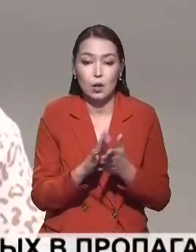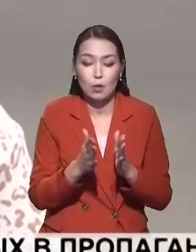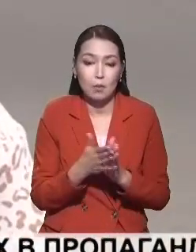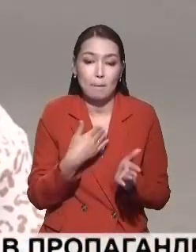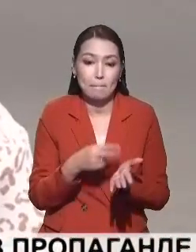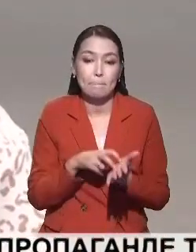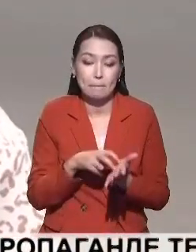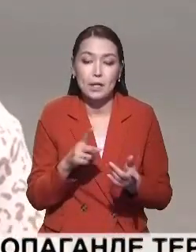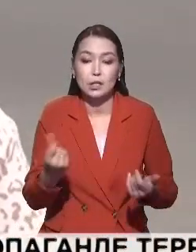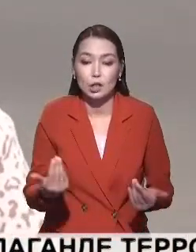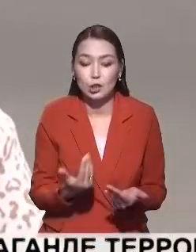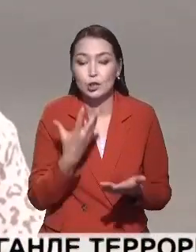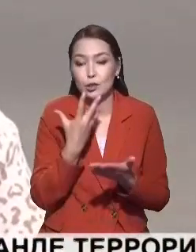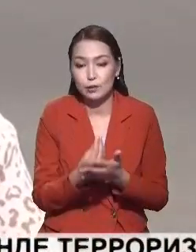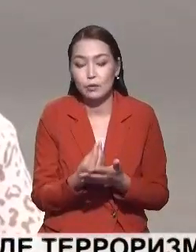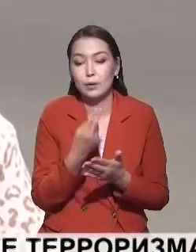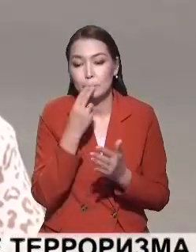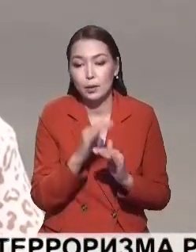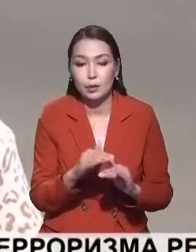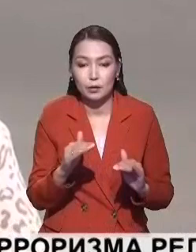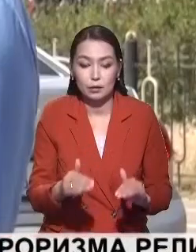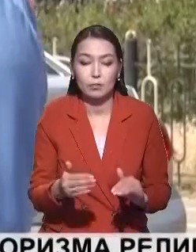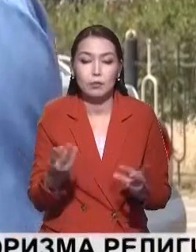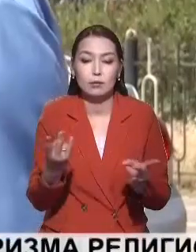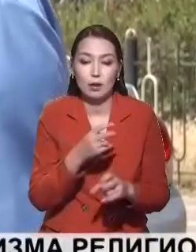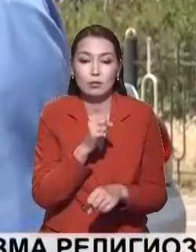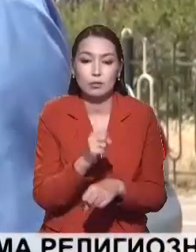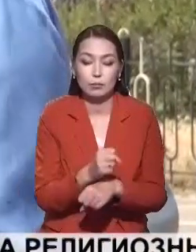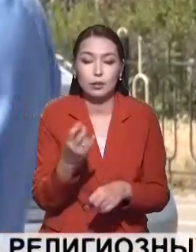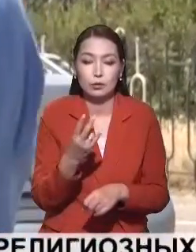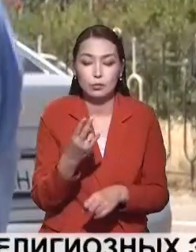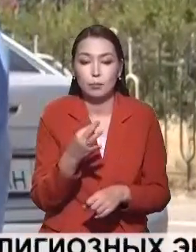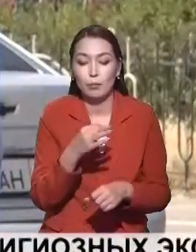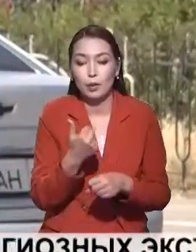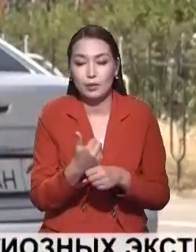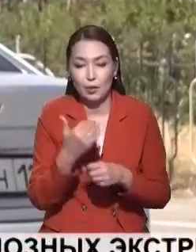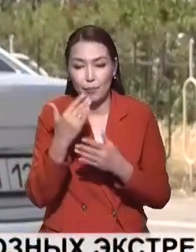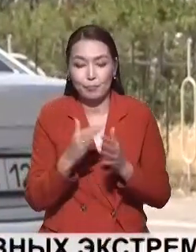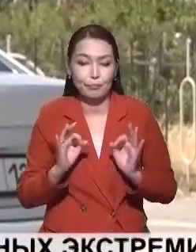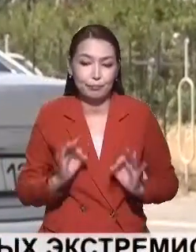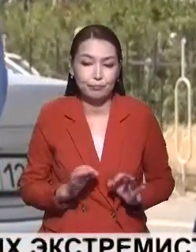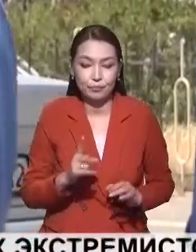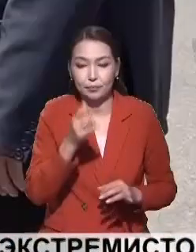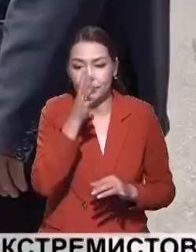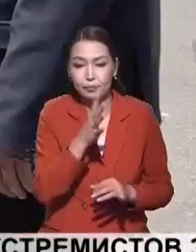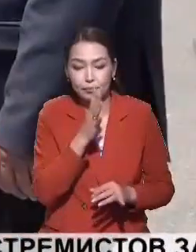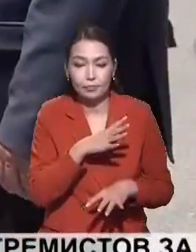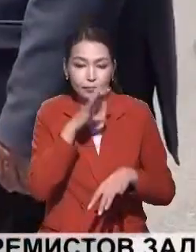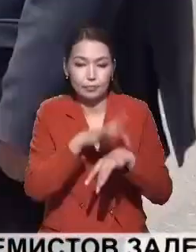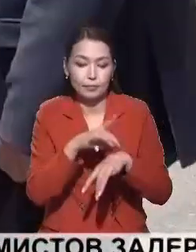боимся за жизнь своих несовершеннолетних детей. Это надо остановить. По данным прокуратуры, за последние 5 месяцев было